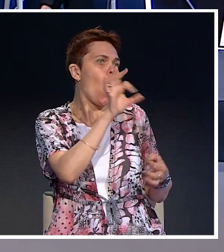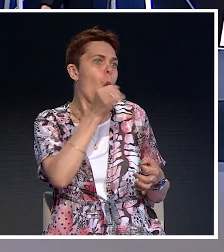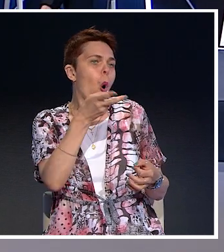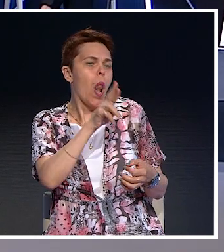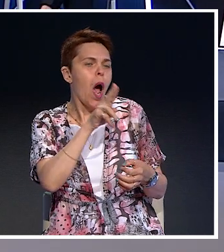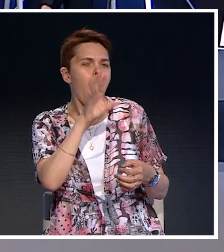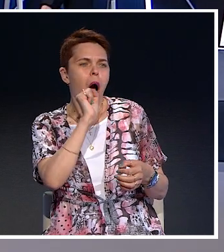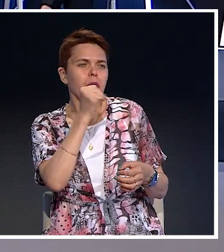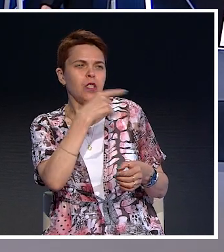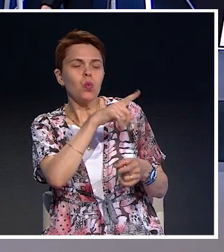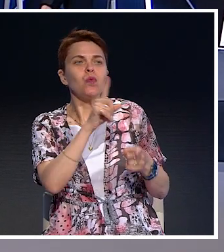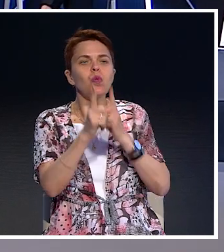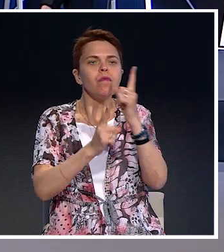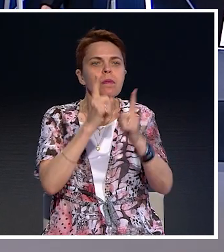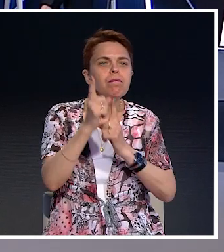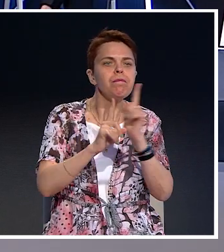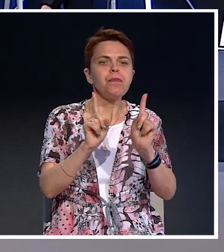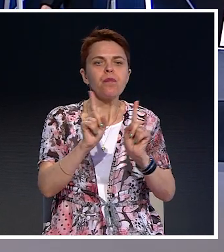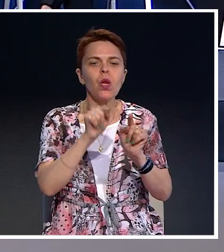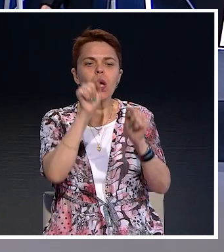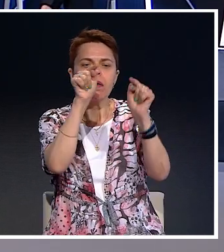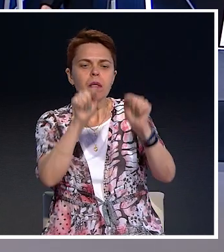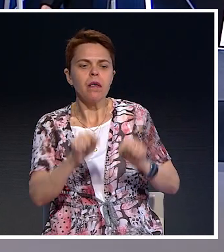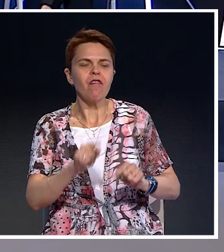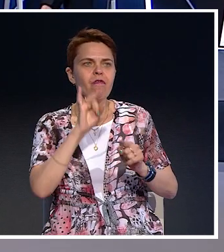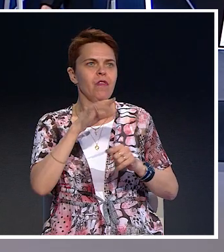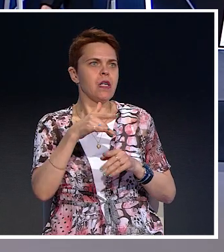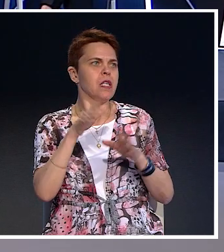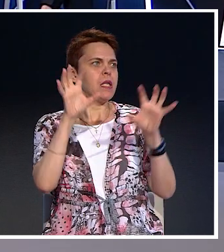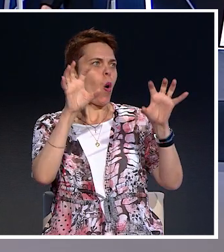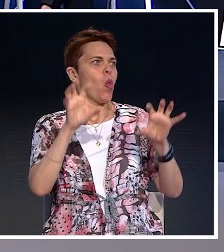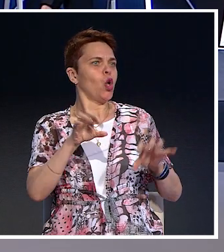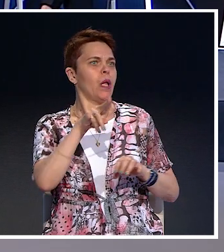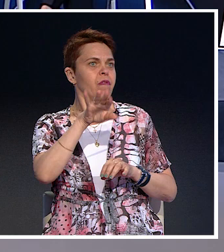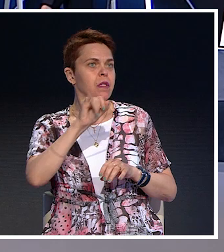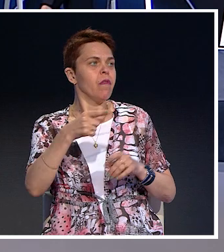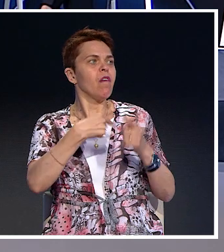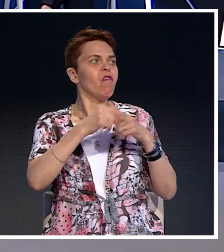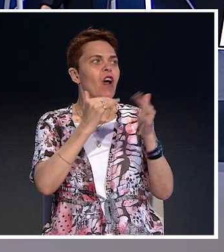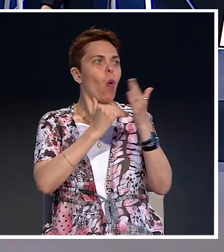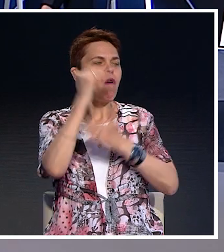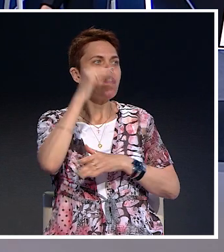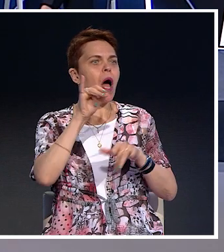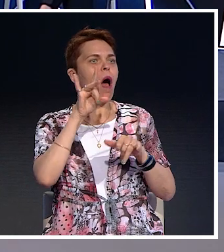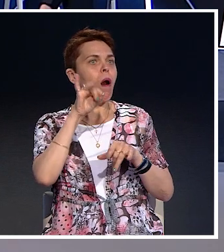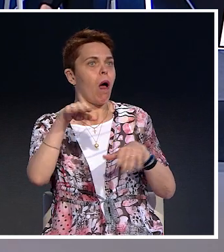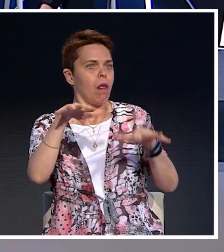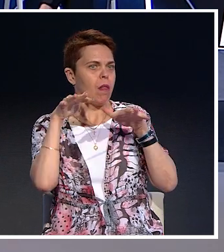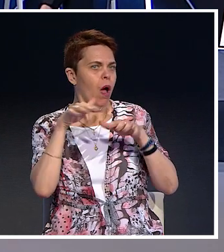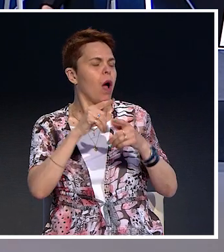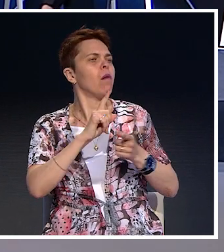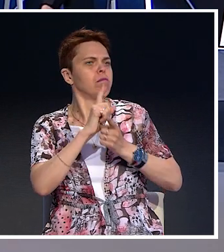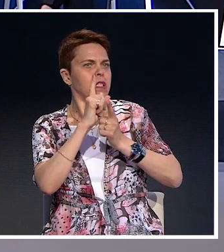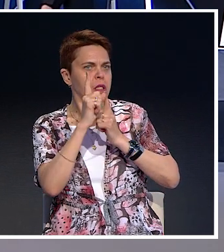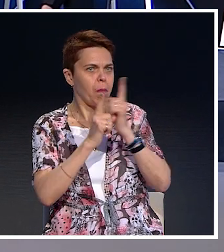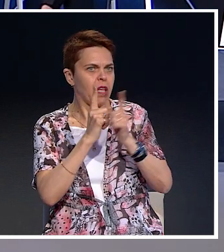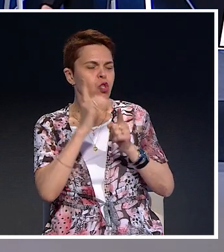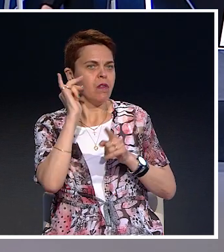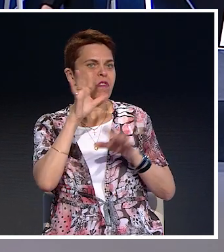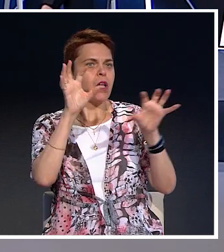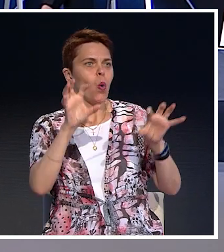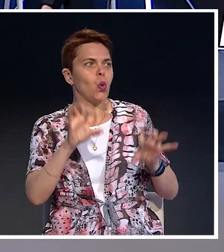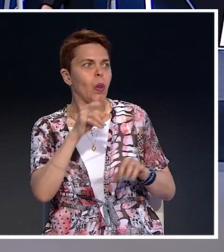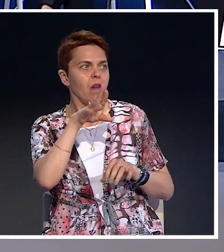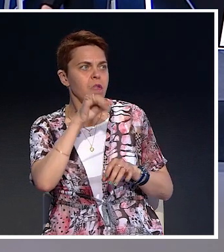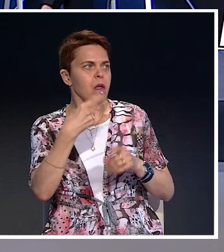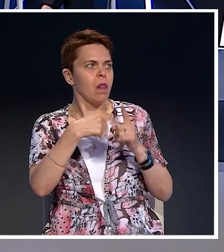яка уважно слідкує за змінами у виборчому законодавстві. Отож, недавно Верховна Рада ухвалила зміни у виборче законодавство, і